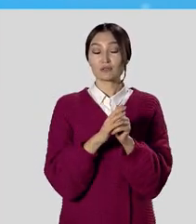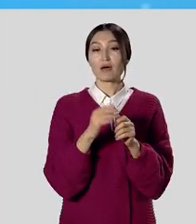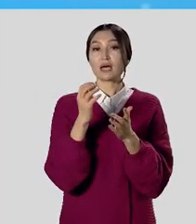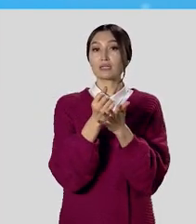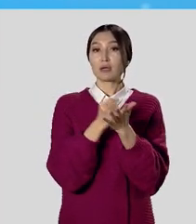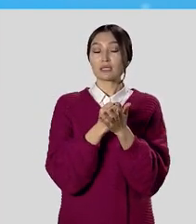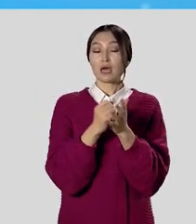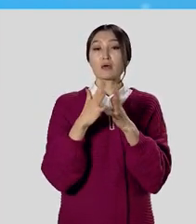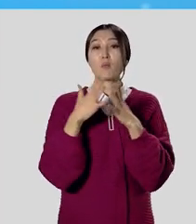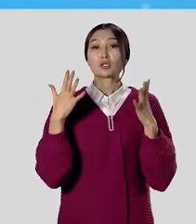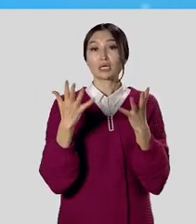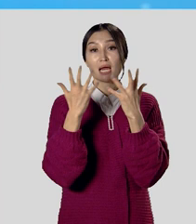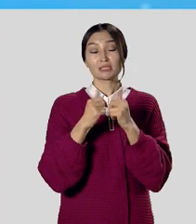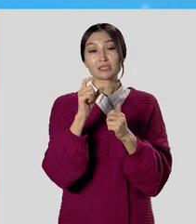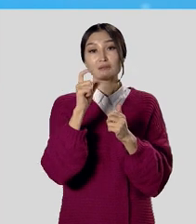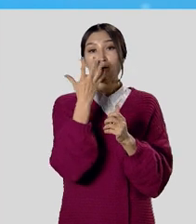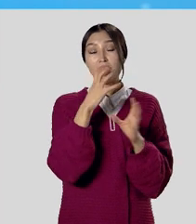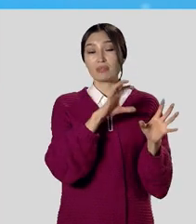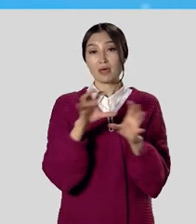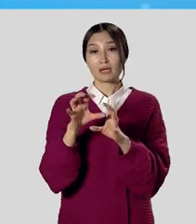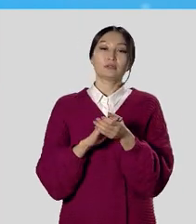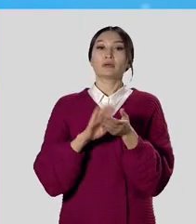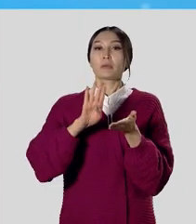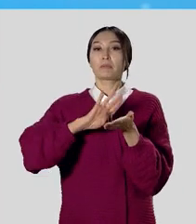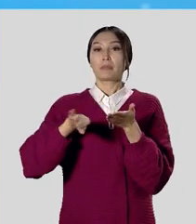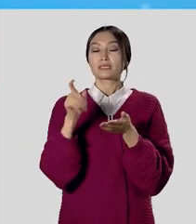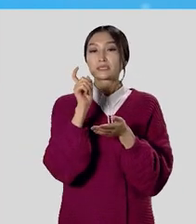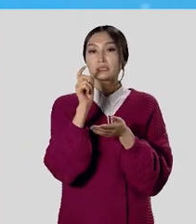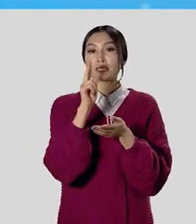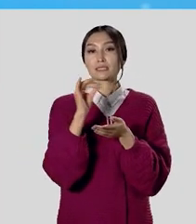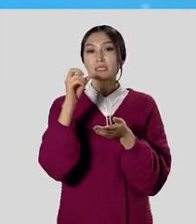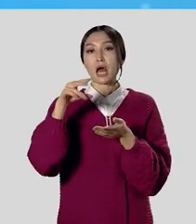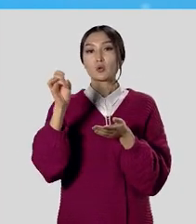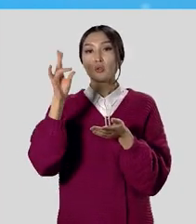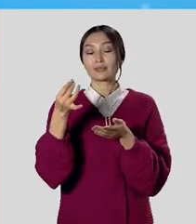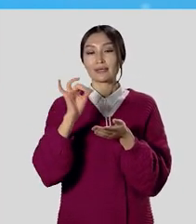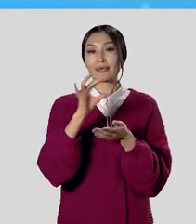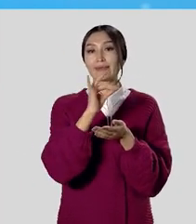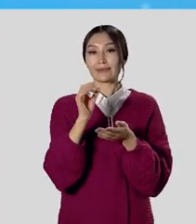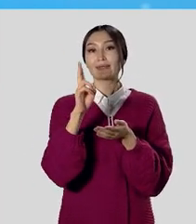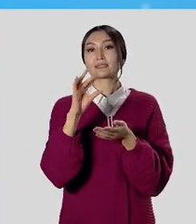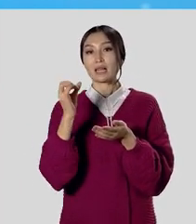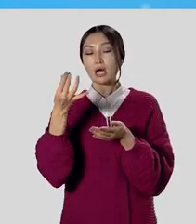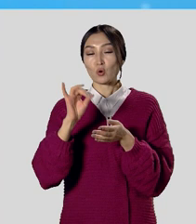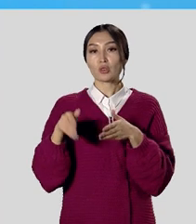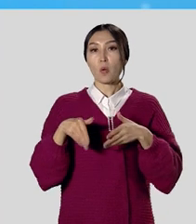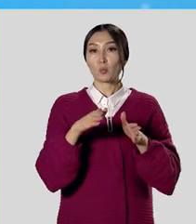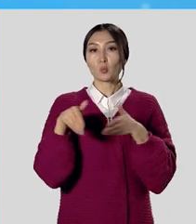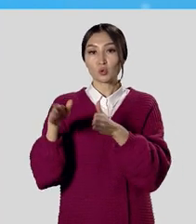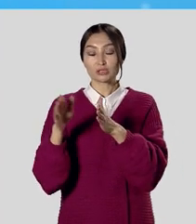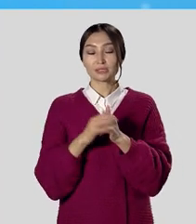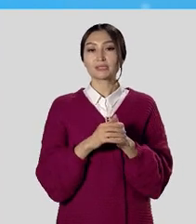максимальное количество энергии в виде молекул АТФ. Бескислородные и кислородные пути